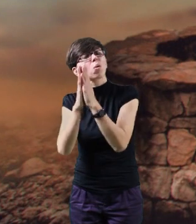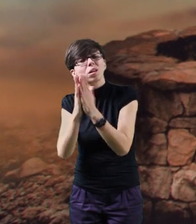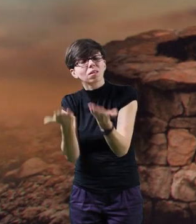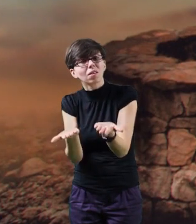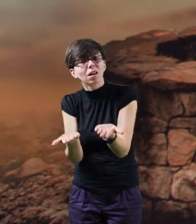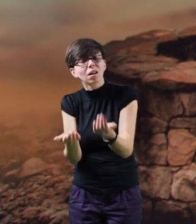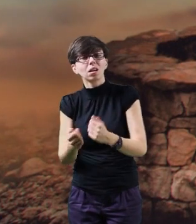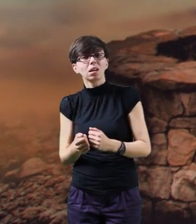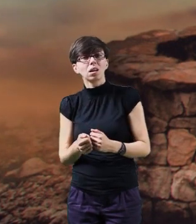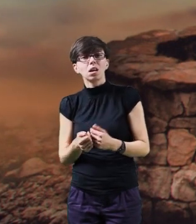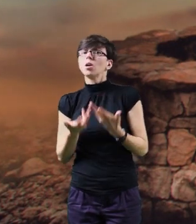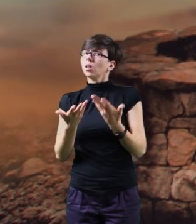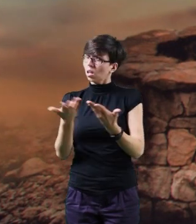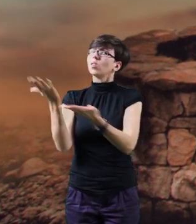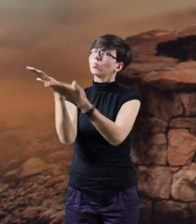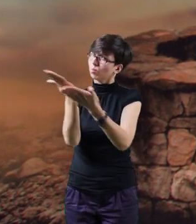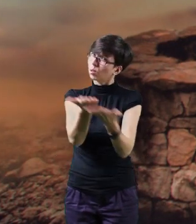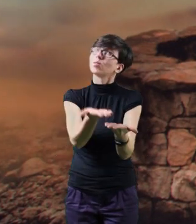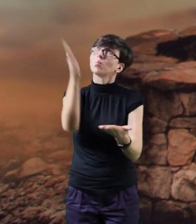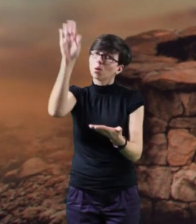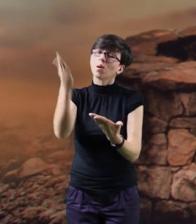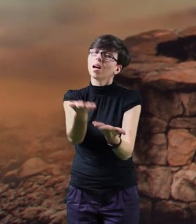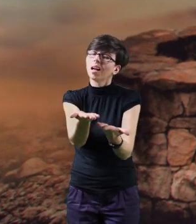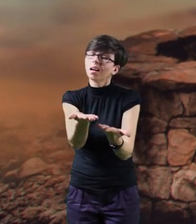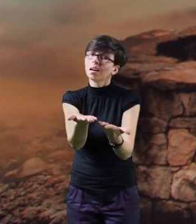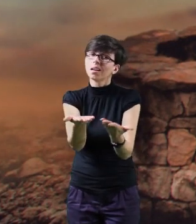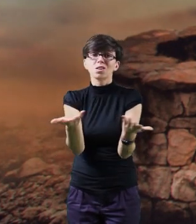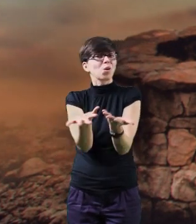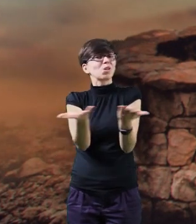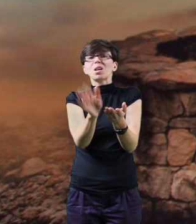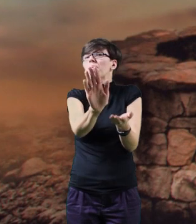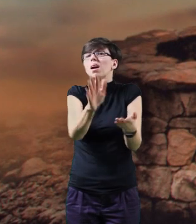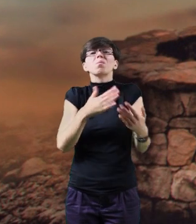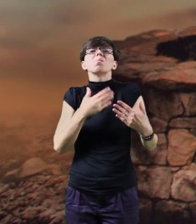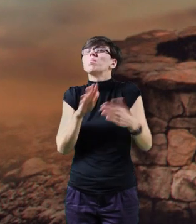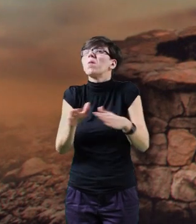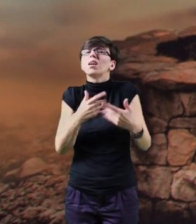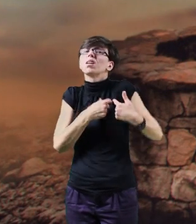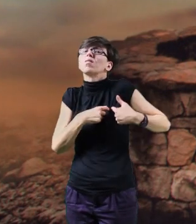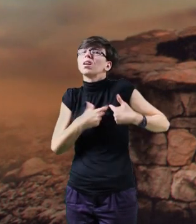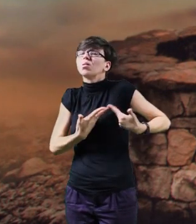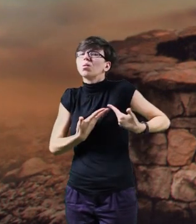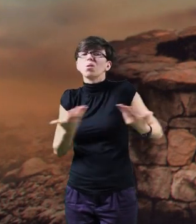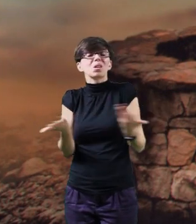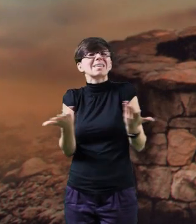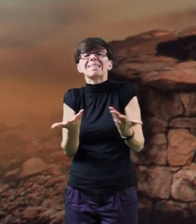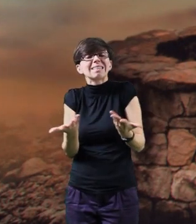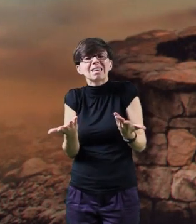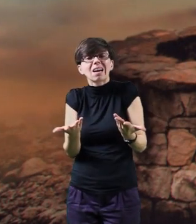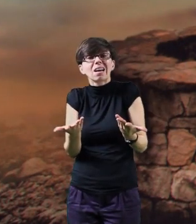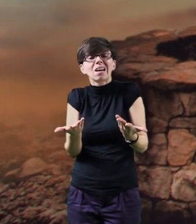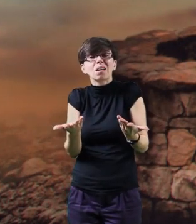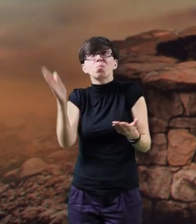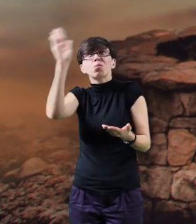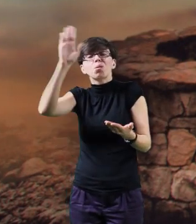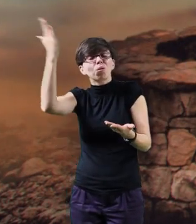A gdzie bóg A gdzie modlitwa liczysz w swoim życiu na Jezusa gdzie jest